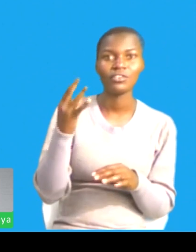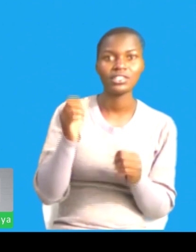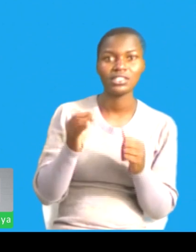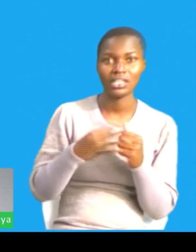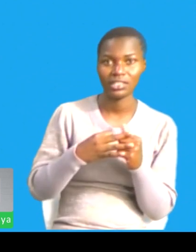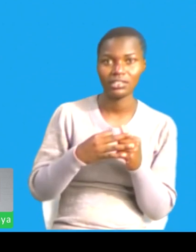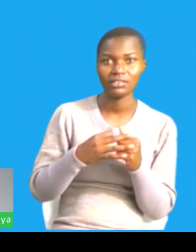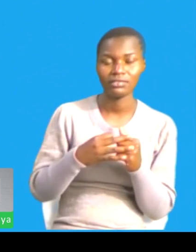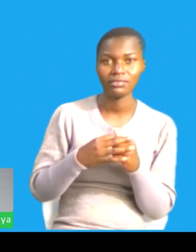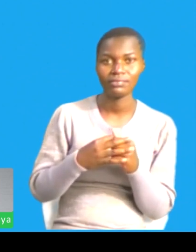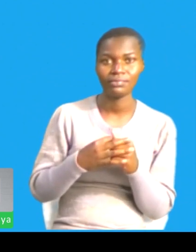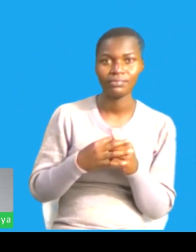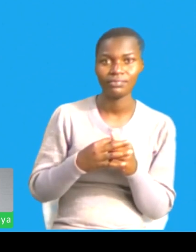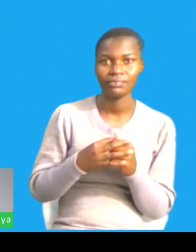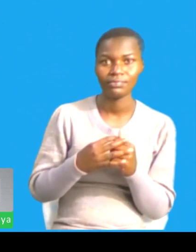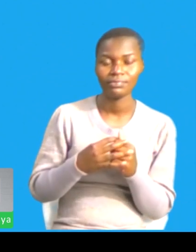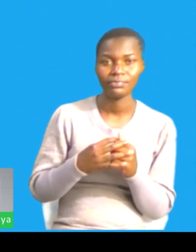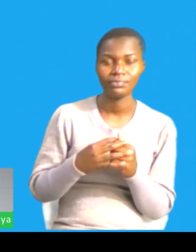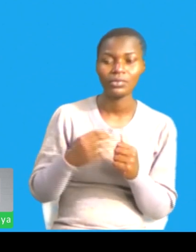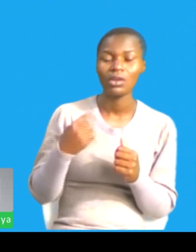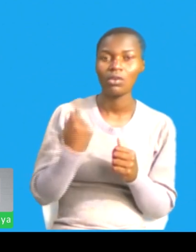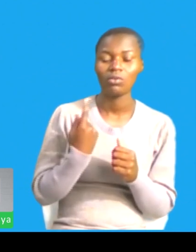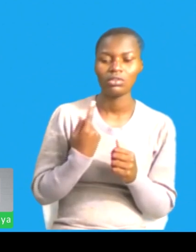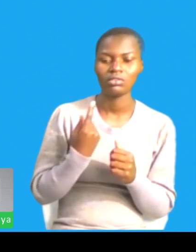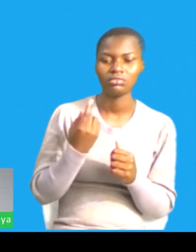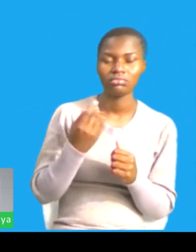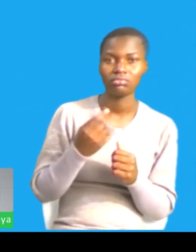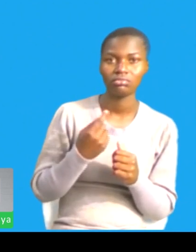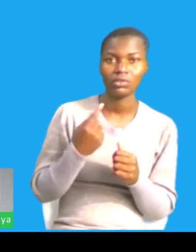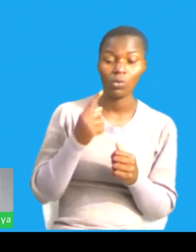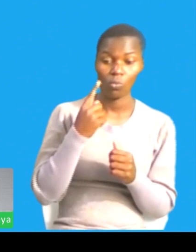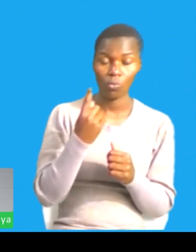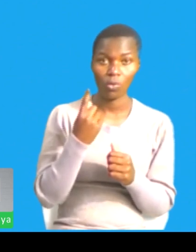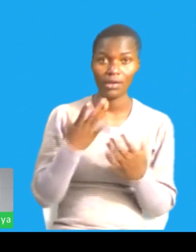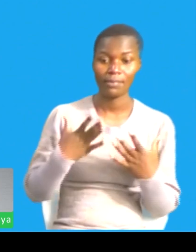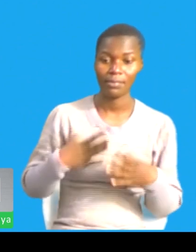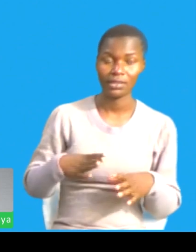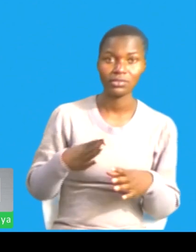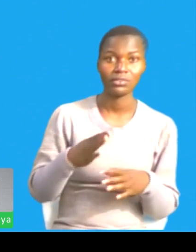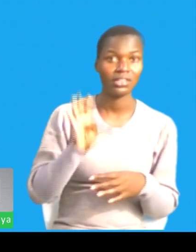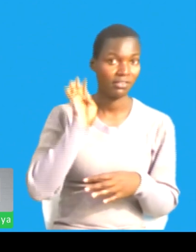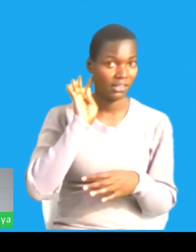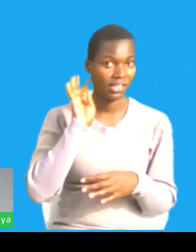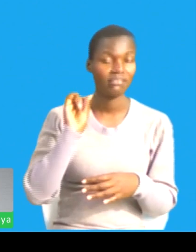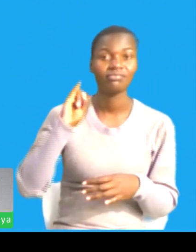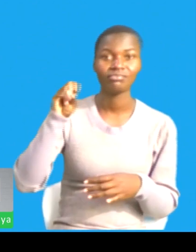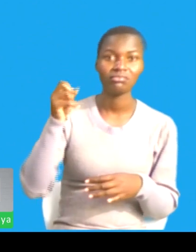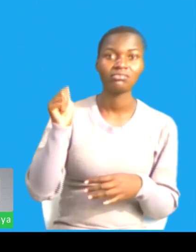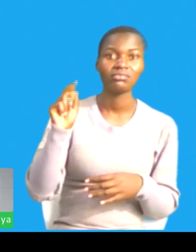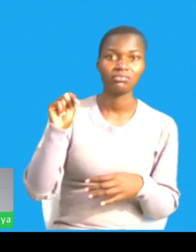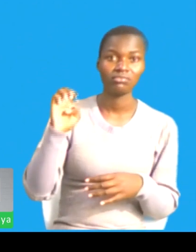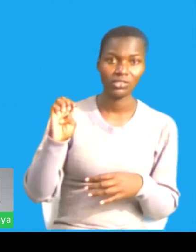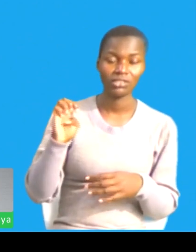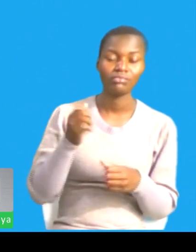349 of them. The only one I've heard that is doing something so far ni Jen Kagiri na ndio nasikia na